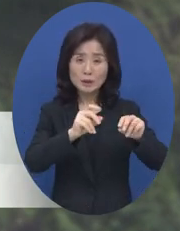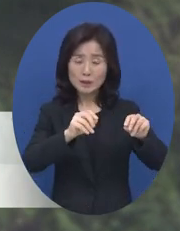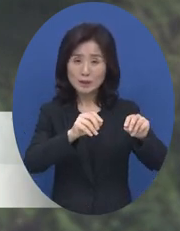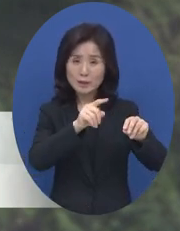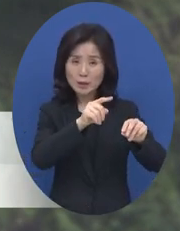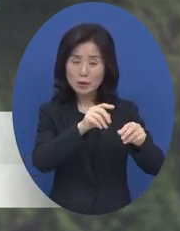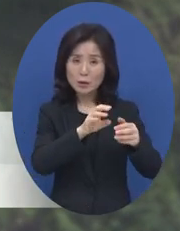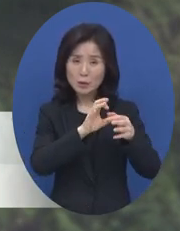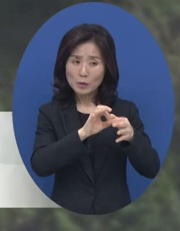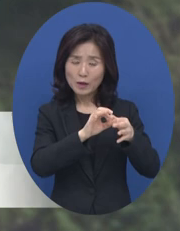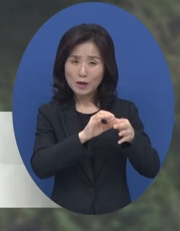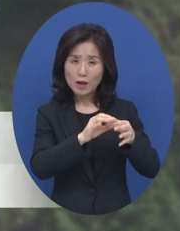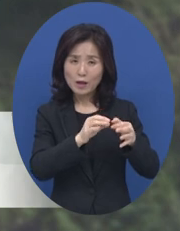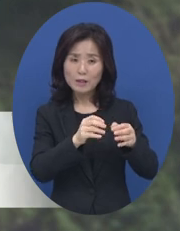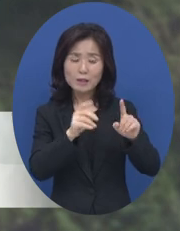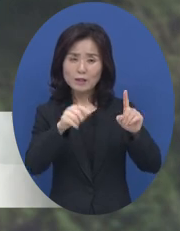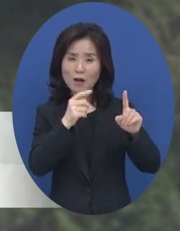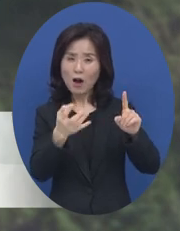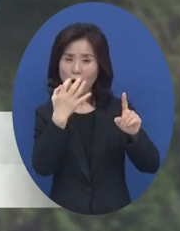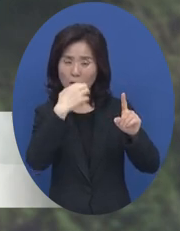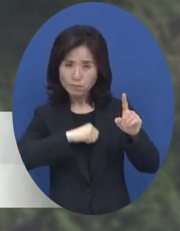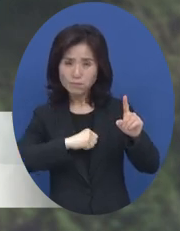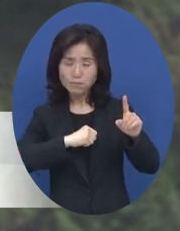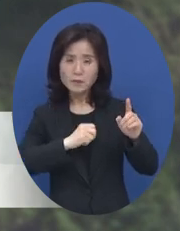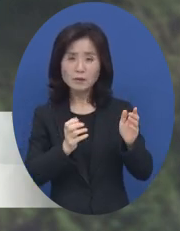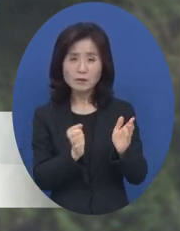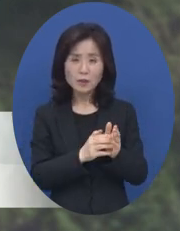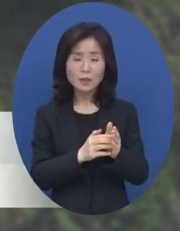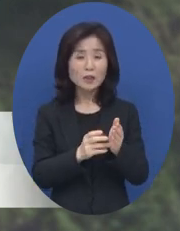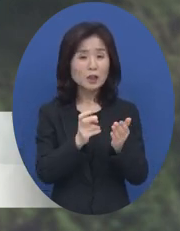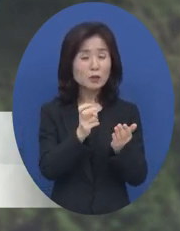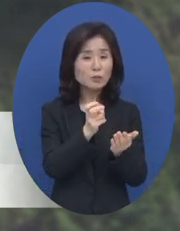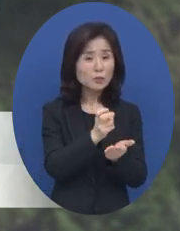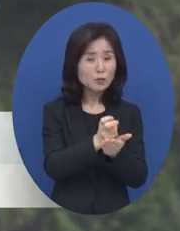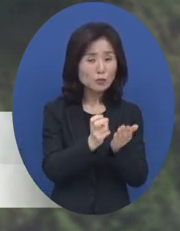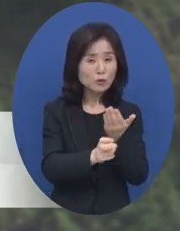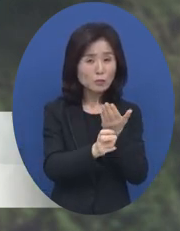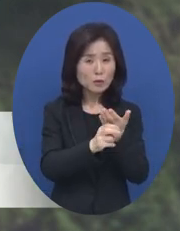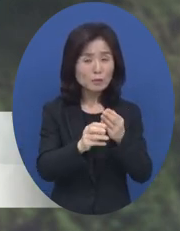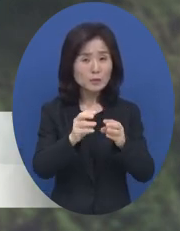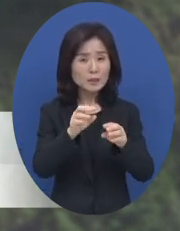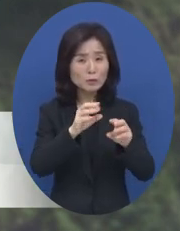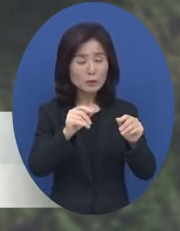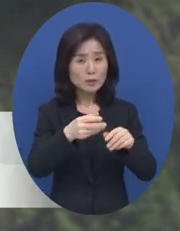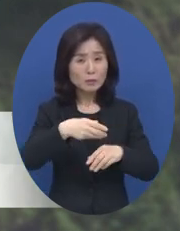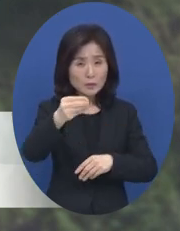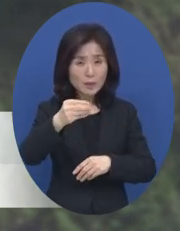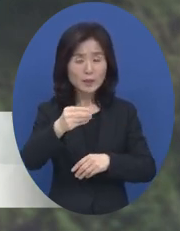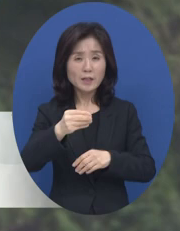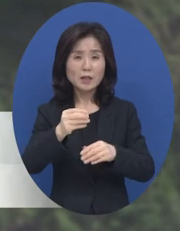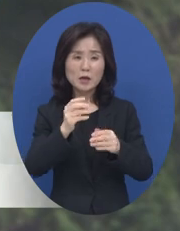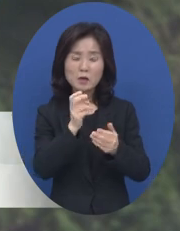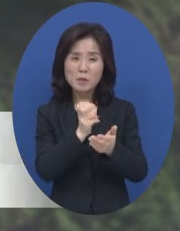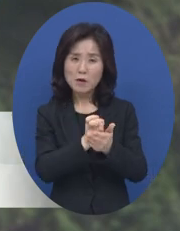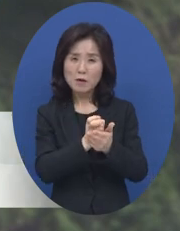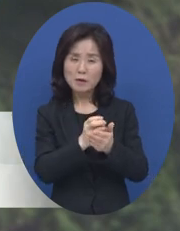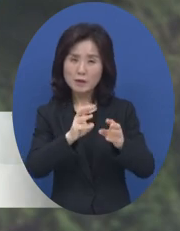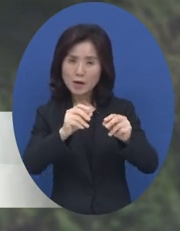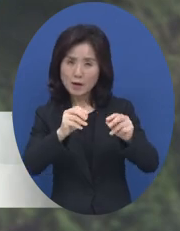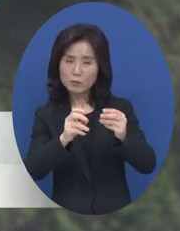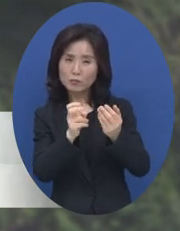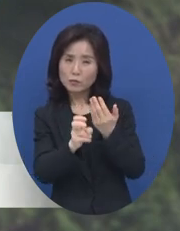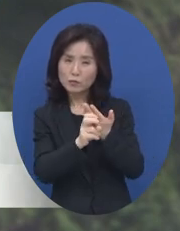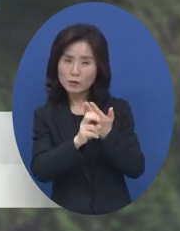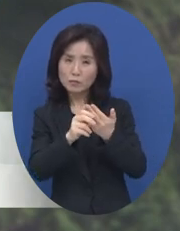업데이 그 생겼는데요 불법 임대나 추경 블록 전용 행위도 다수 확인됐습니다 앵커 리포트 함께